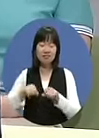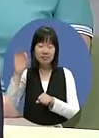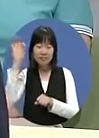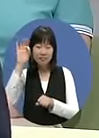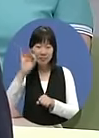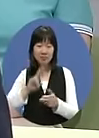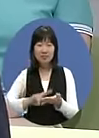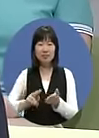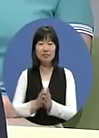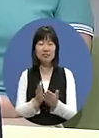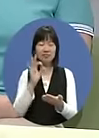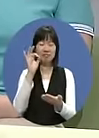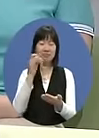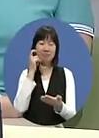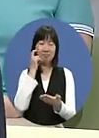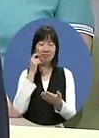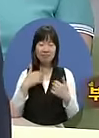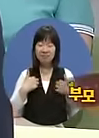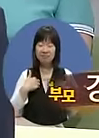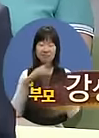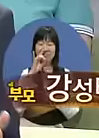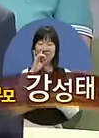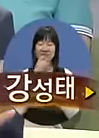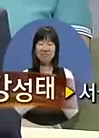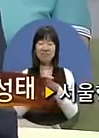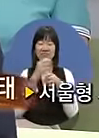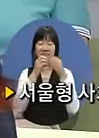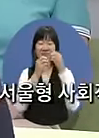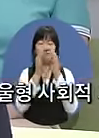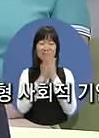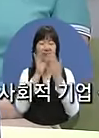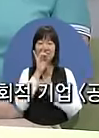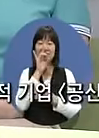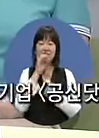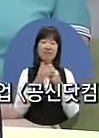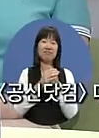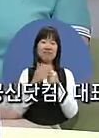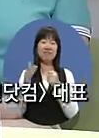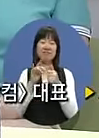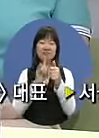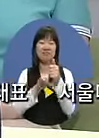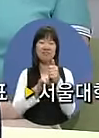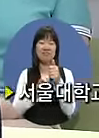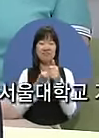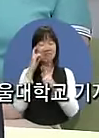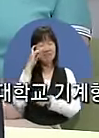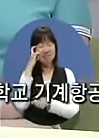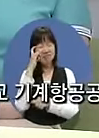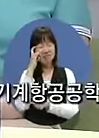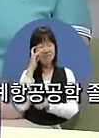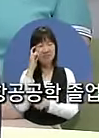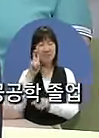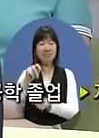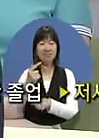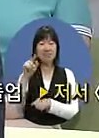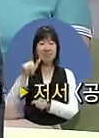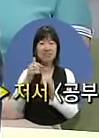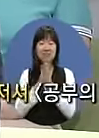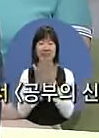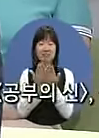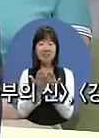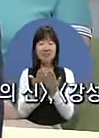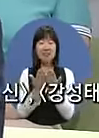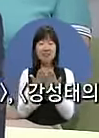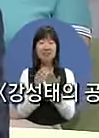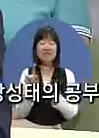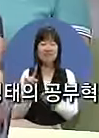뭐 만화책을 볼 수도 없고, 그렇죠. 뭐 게임을 할 수도 없고, 네. 소설책 이런 거 안 되니까. 그래가지고 이 친구가 국립 끝에 문학책, 국립 끝.